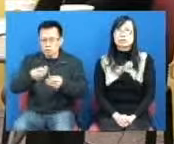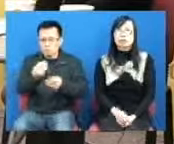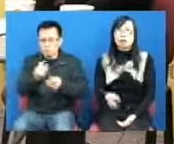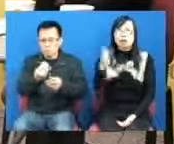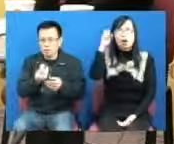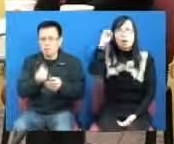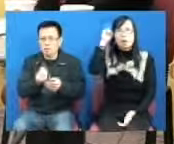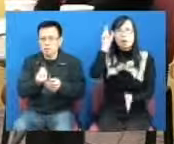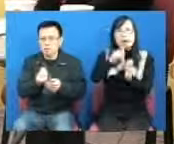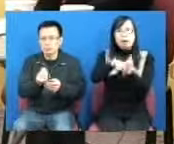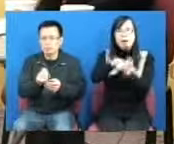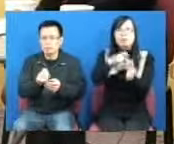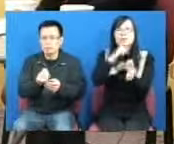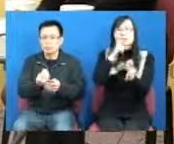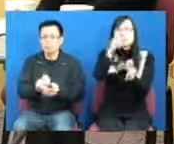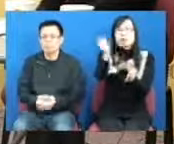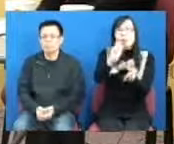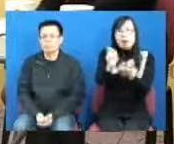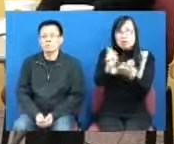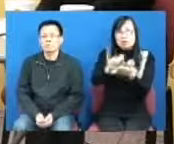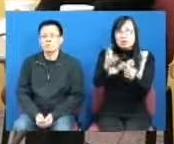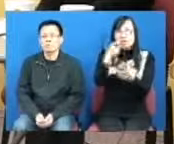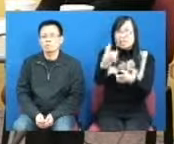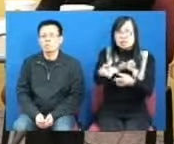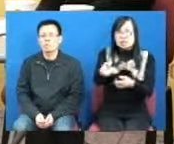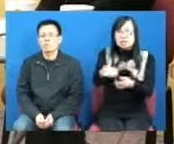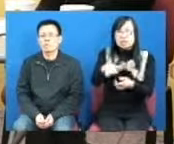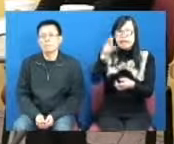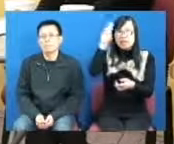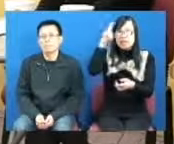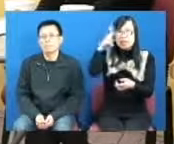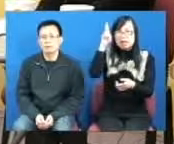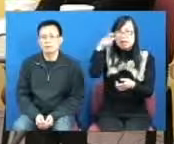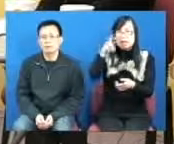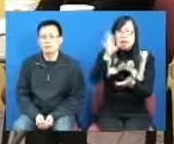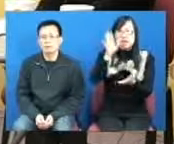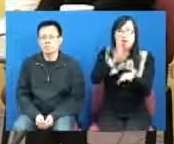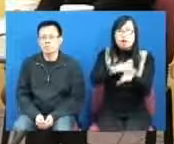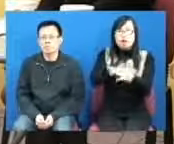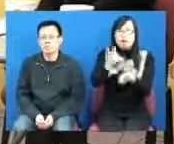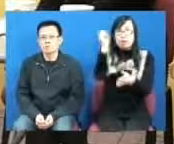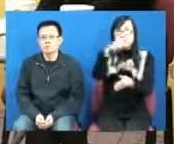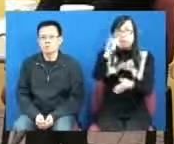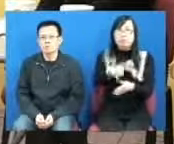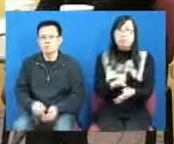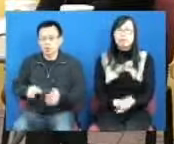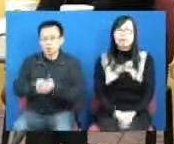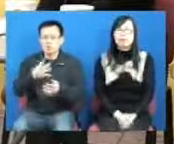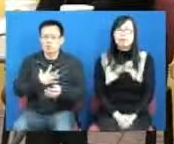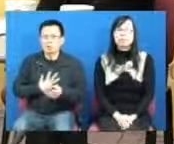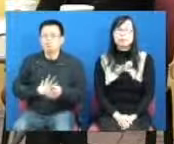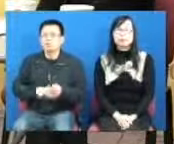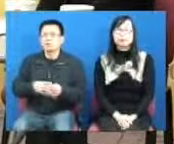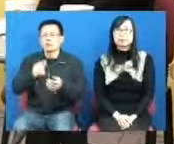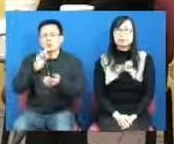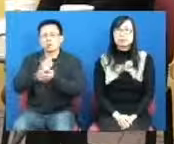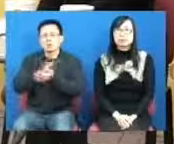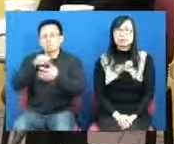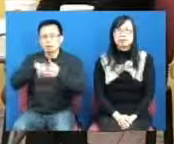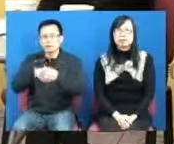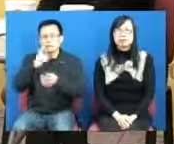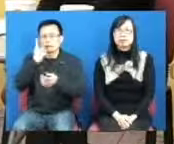我想銀行要收你行政費你只放6,000元只放6,000元最慘的是你每年當你有1